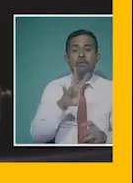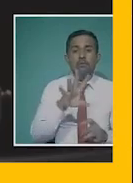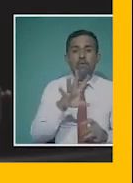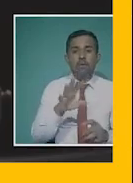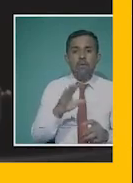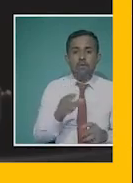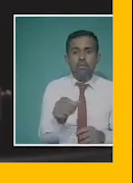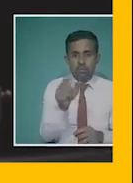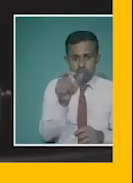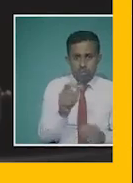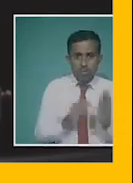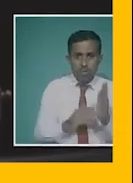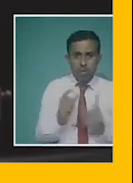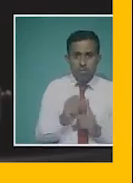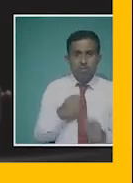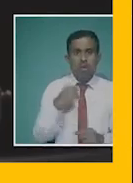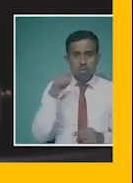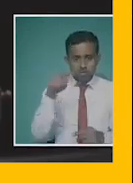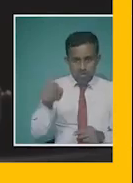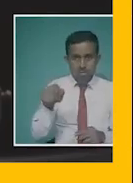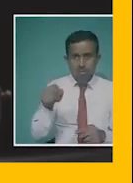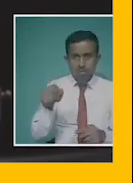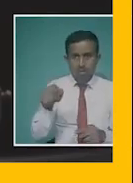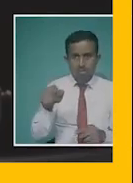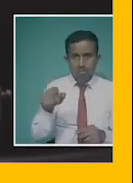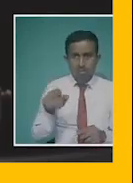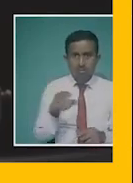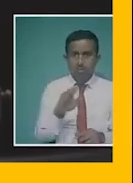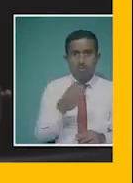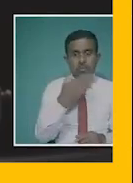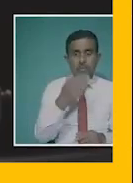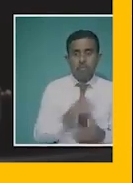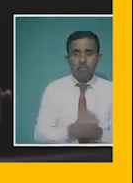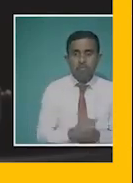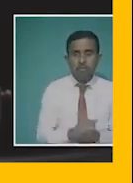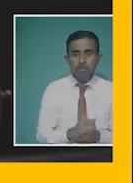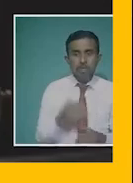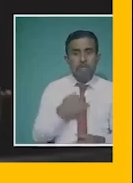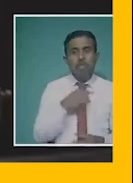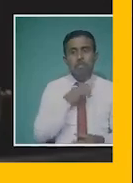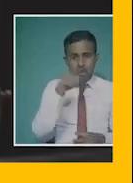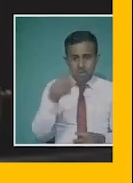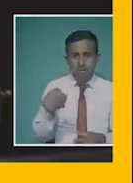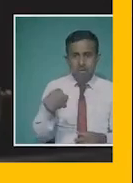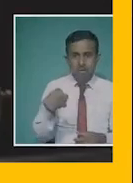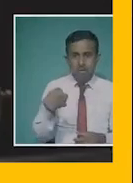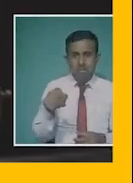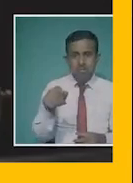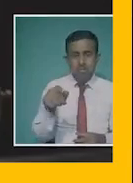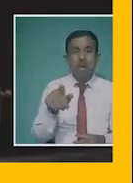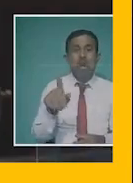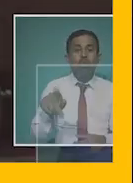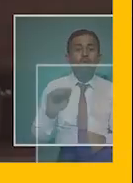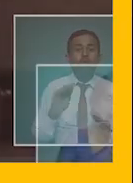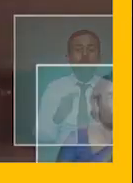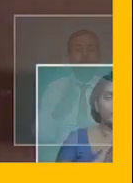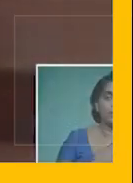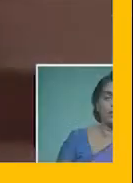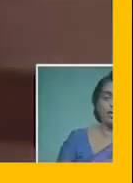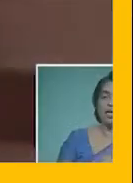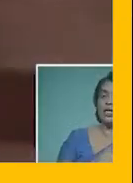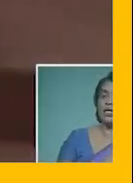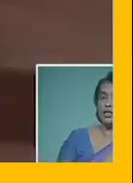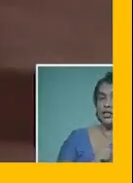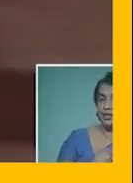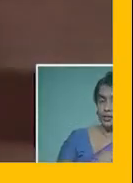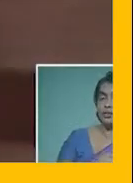කටයුතු අමාත්‍යාංශ ගැන ඒwidetilde මාත්‍රකා නිදිමත නිසාදෝ ආණ්ඩු පක්ෂයේ වැඩි දෙනෙක් පාර්ලිමේන්තුව ඇතුලේ ඉඳලා නැහැ. උදේ